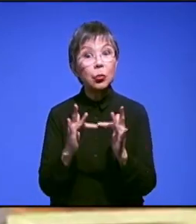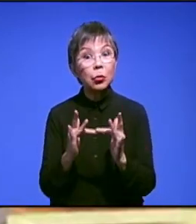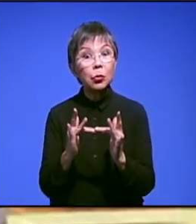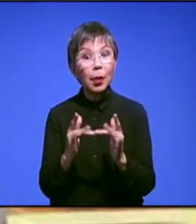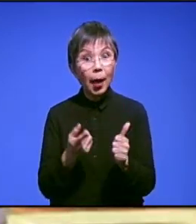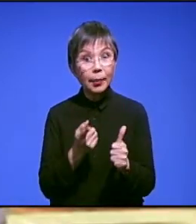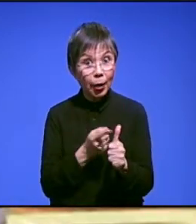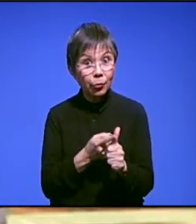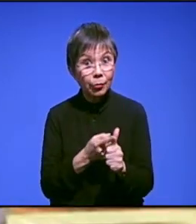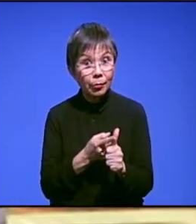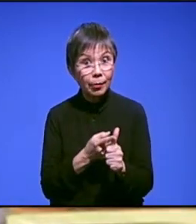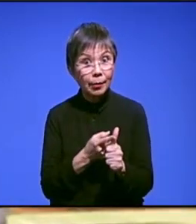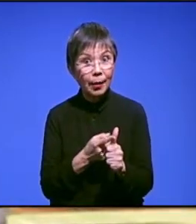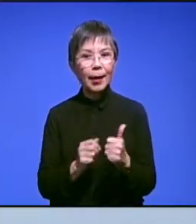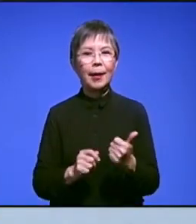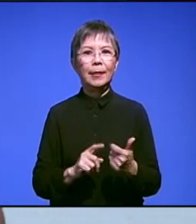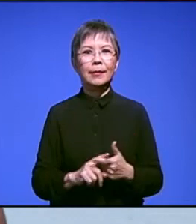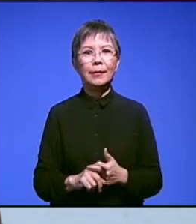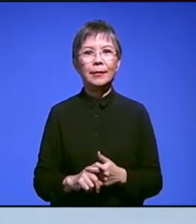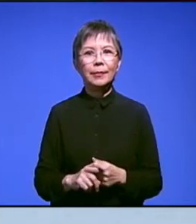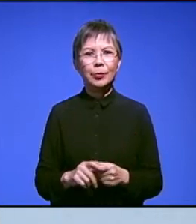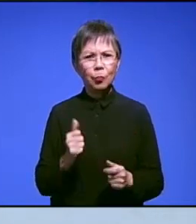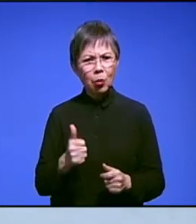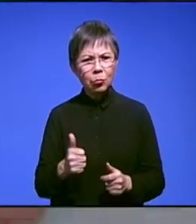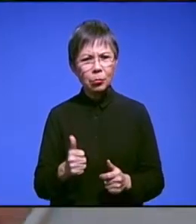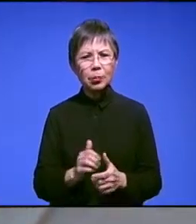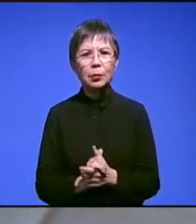digital online.